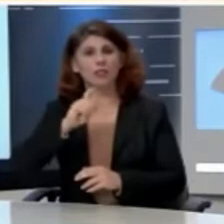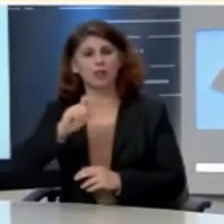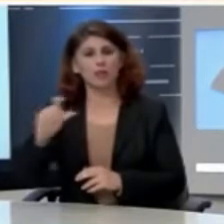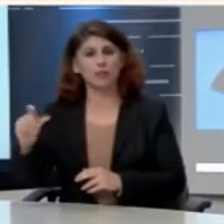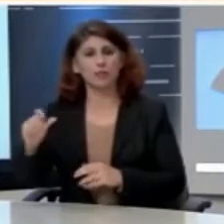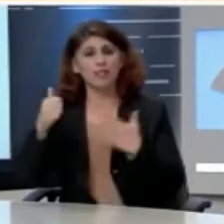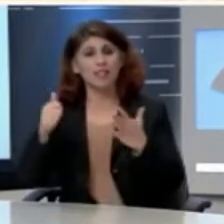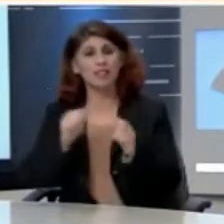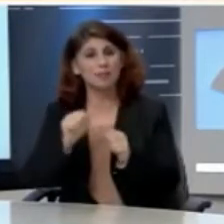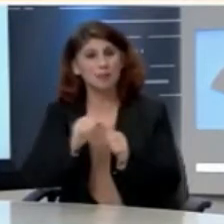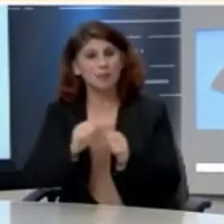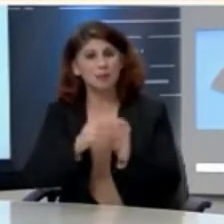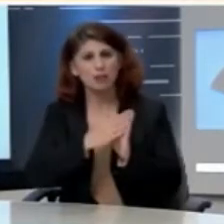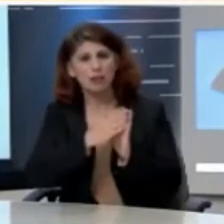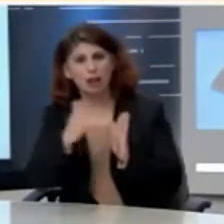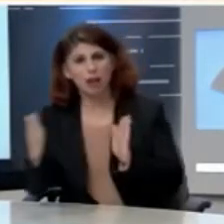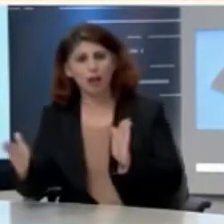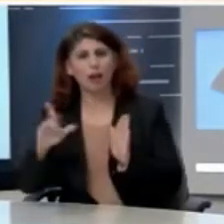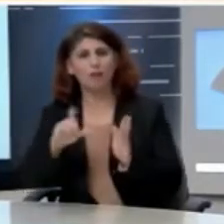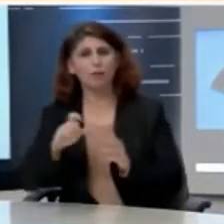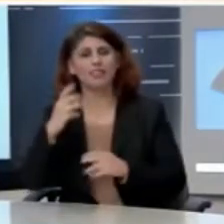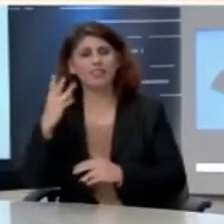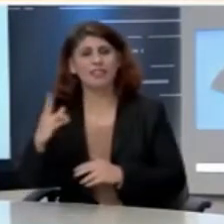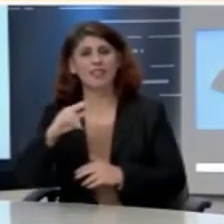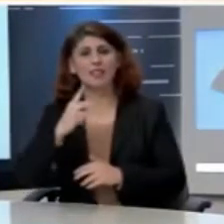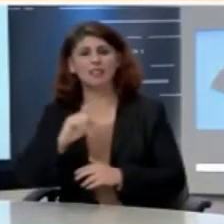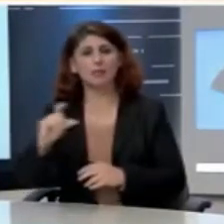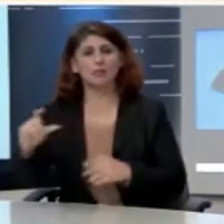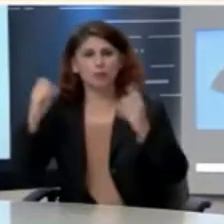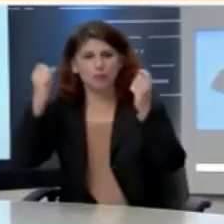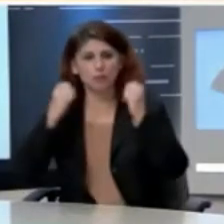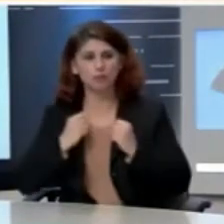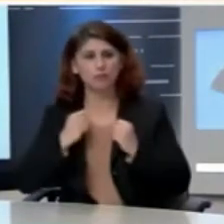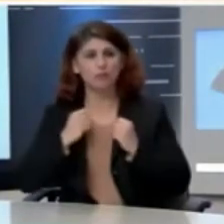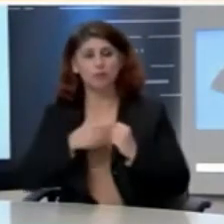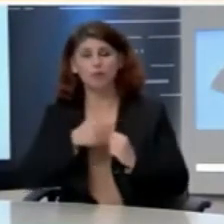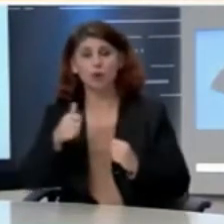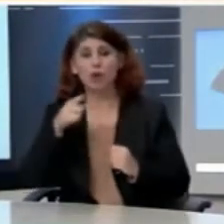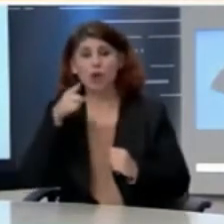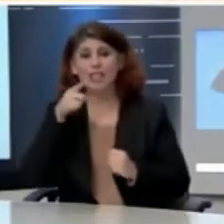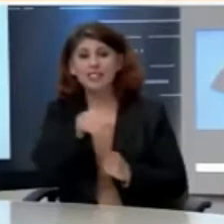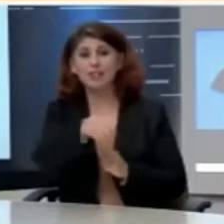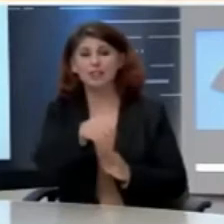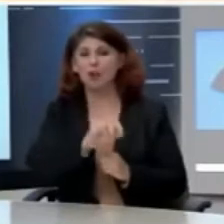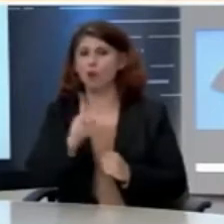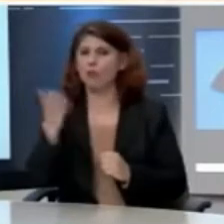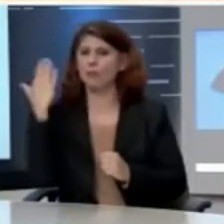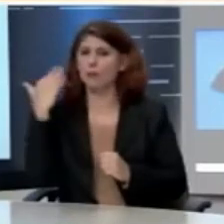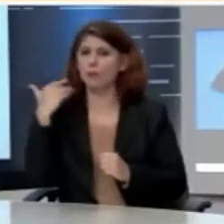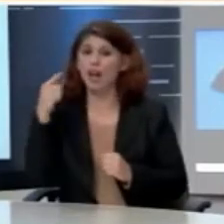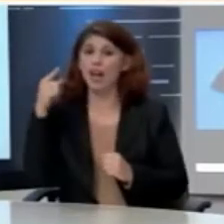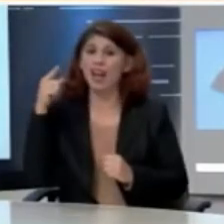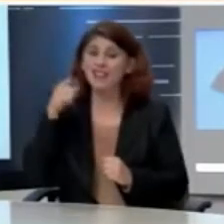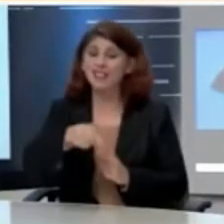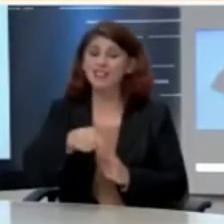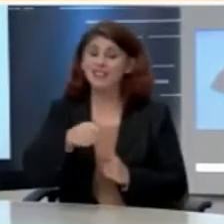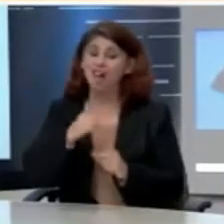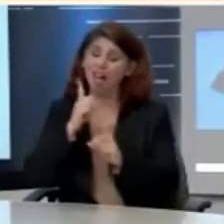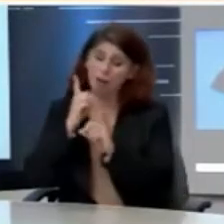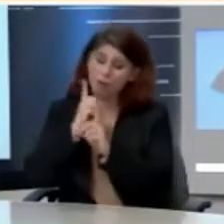σε 6 μήνες. Εσείς και μόνον εσείς, όχι οι προηγούμενοι, εσείς